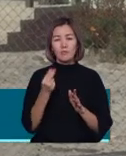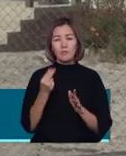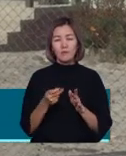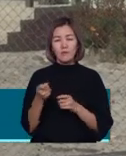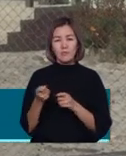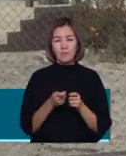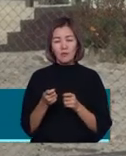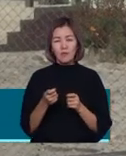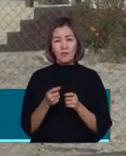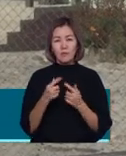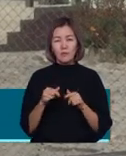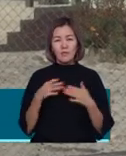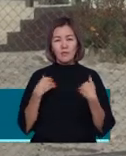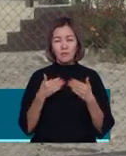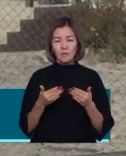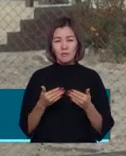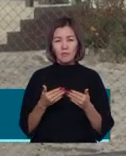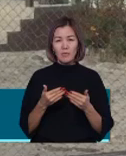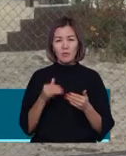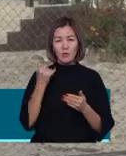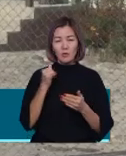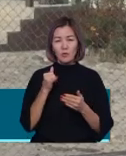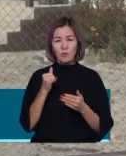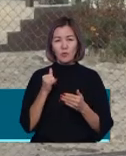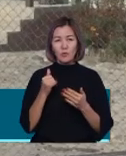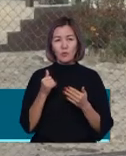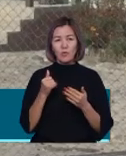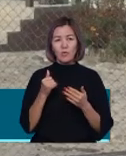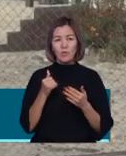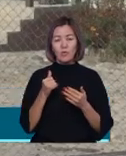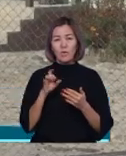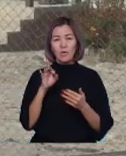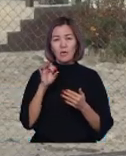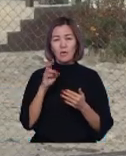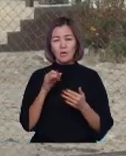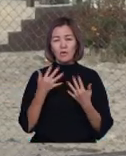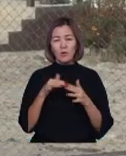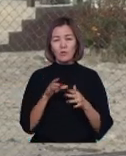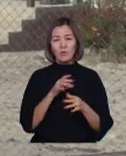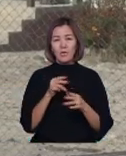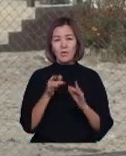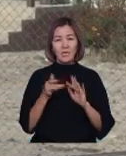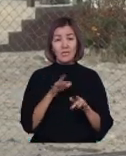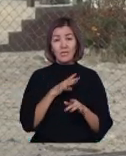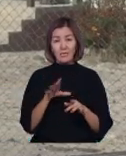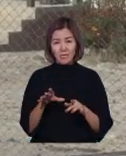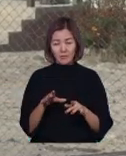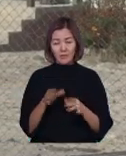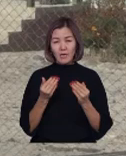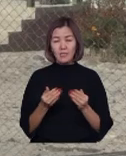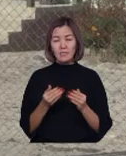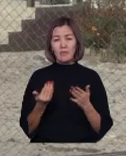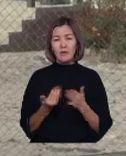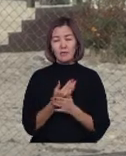басқармасының бастамасымен Ұйғыр ауданының жалғыз интернеті жоқ Рахат ауылына Транстелеком акционерлік қоғамы талшықты оптикалық